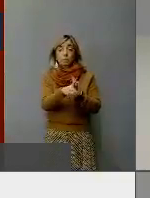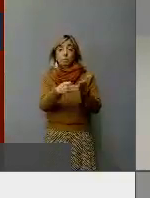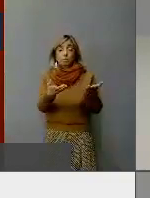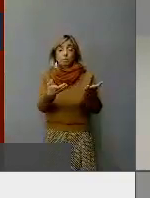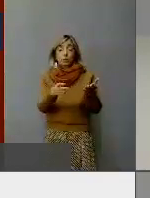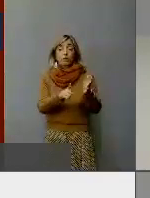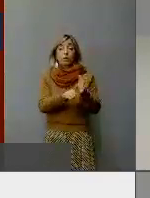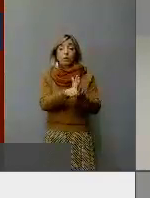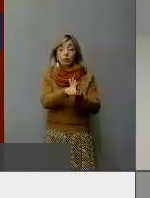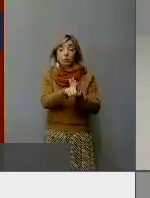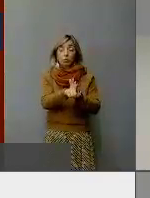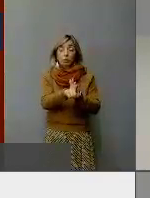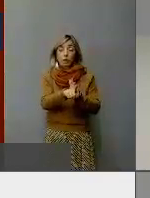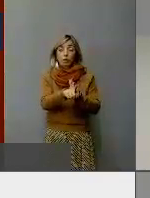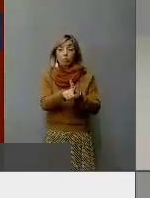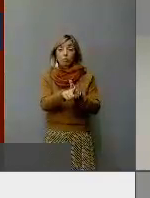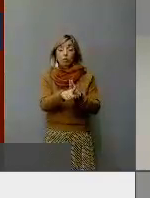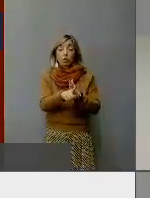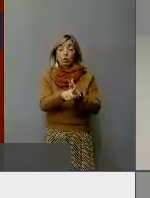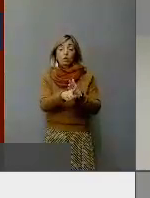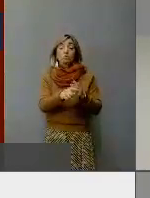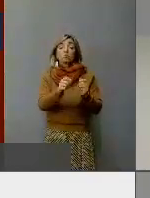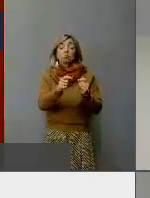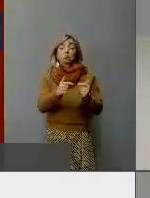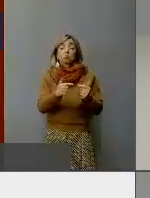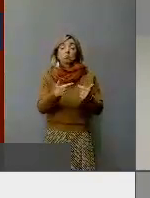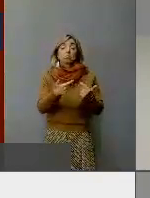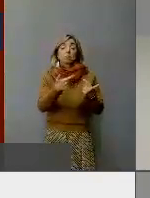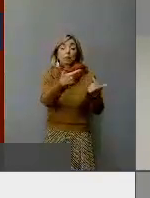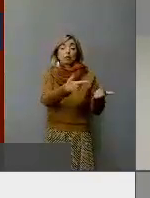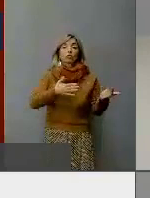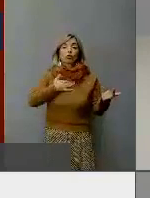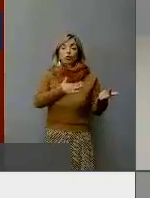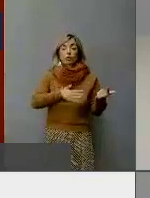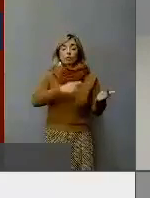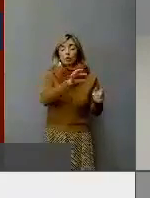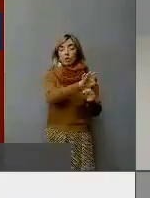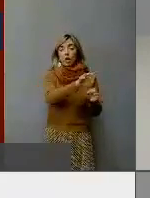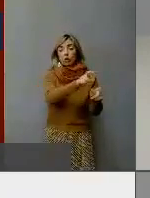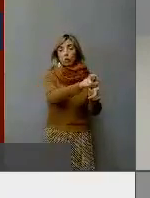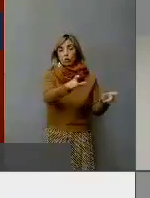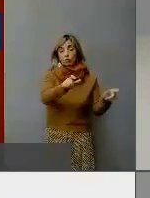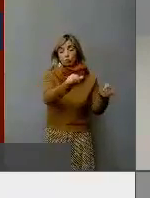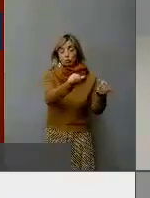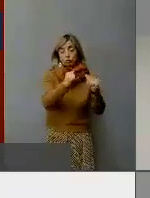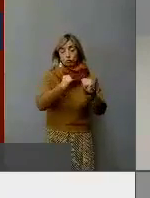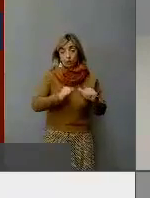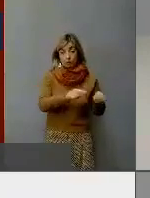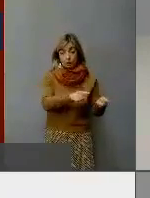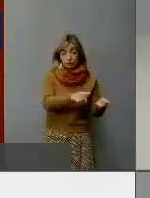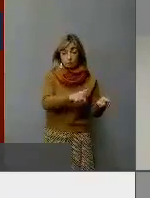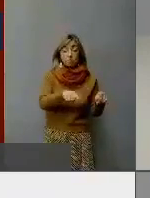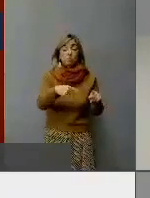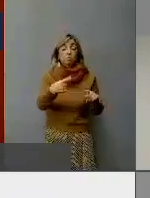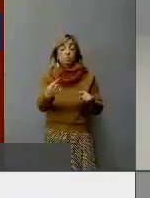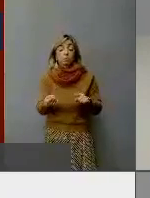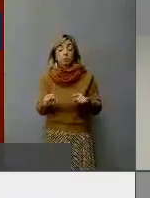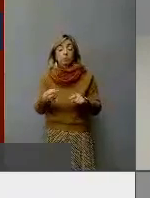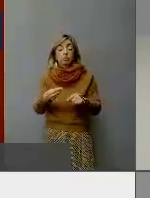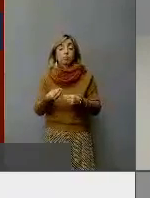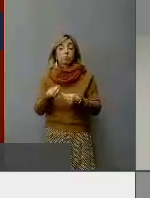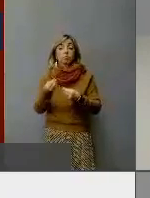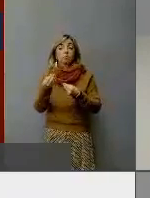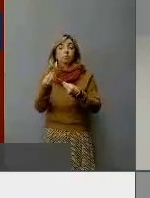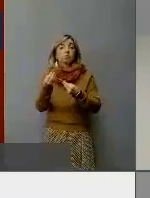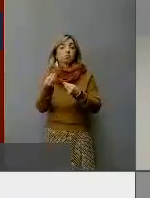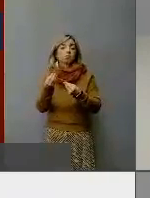risponderebbe delle esigenze di alcuni di alcuni cittadini non espropriati dall'altra io dico risponderebbe ad un'esigenza più